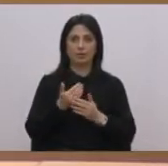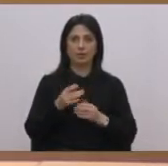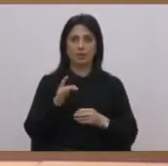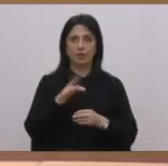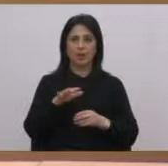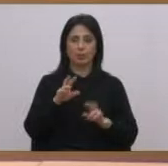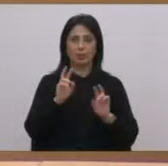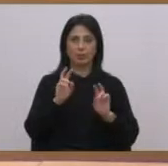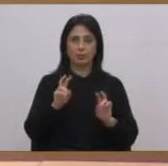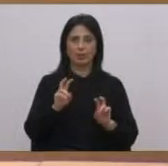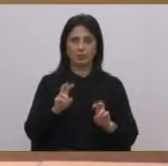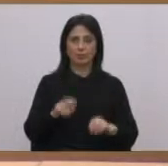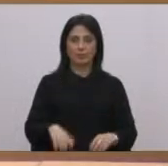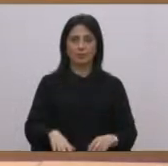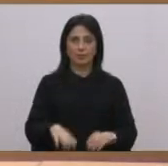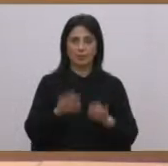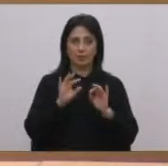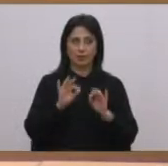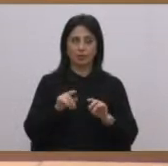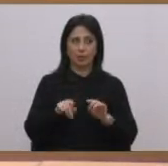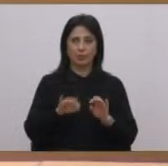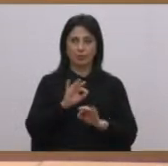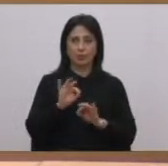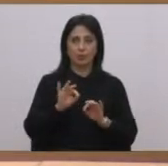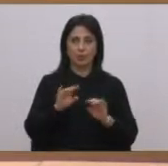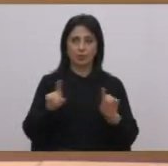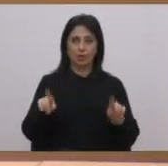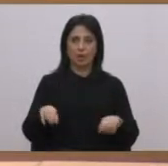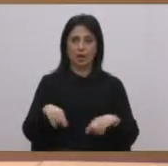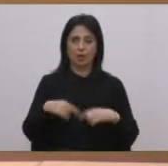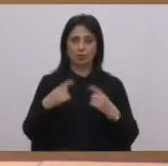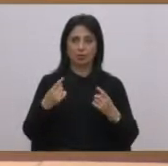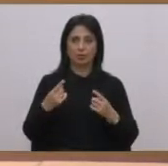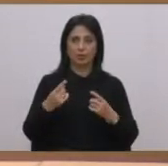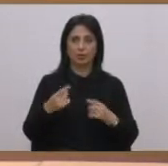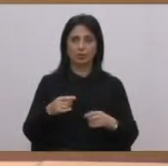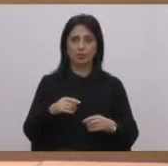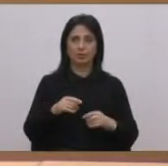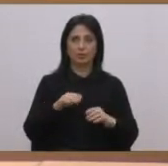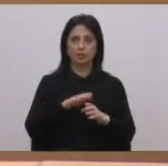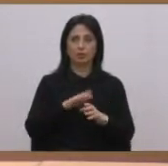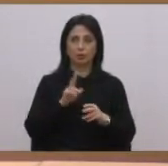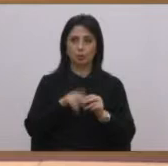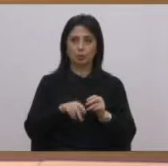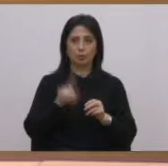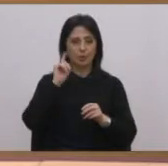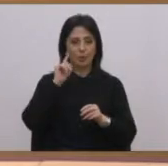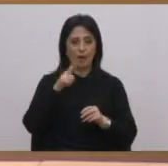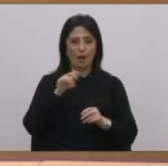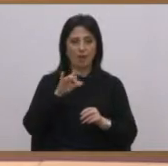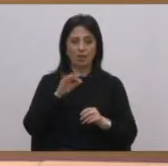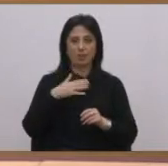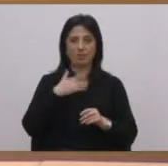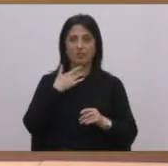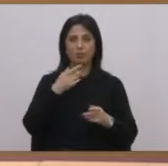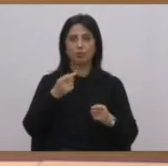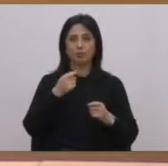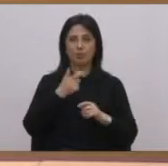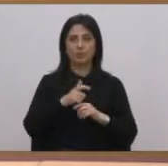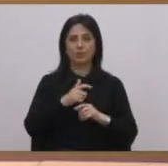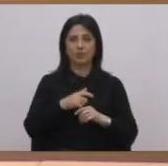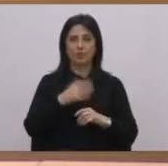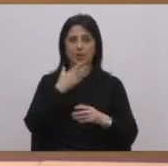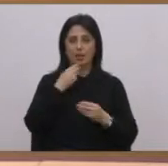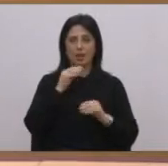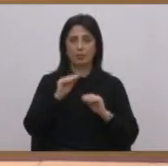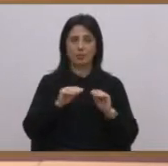რეგიონები ქვია. Სწორედ ამ პროექტის განხორციელება სრულდება გარდაბანში და ჩვენი მუნიციპალიტეტი ძალიან